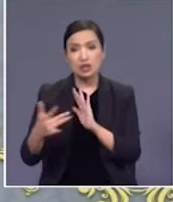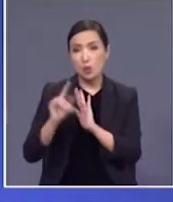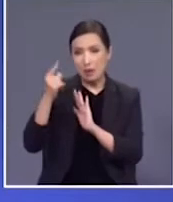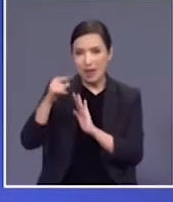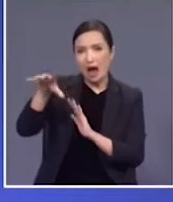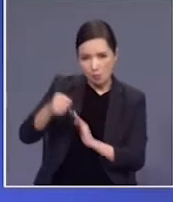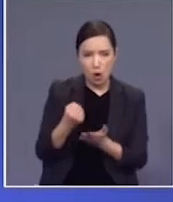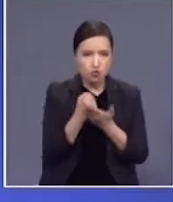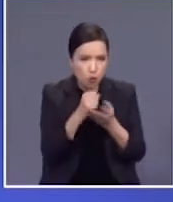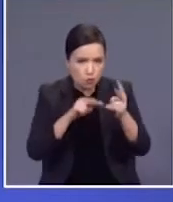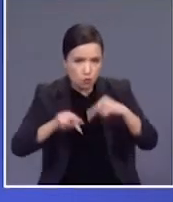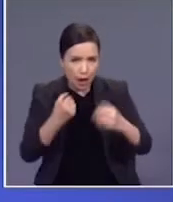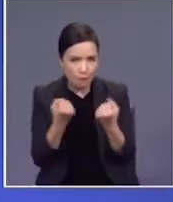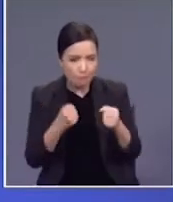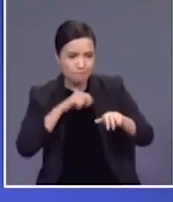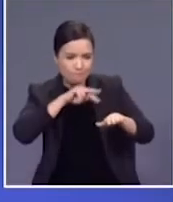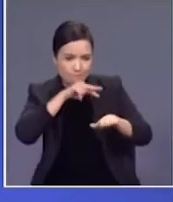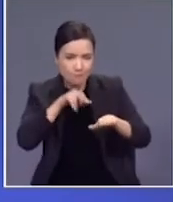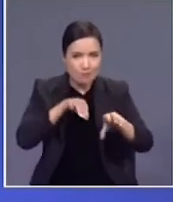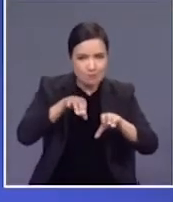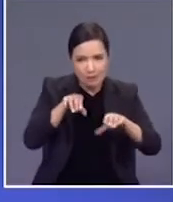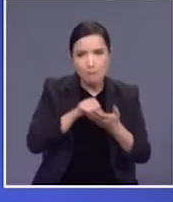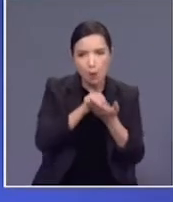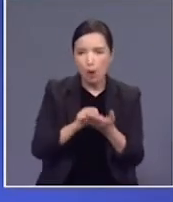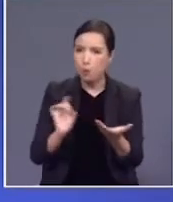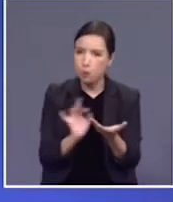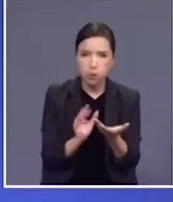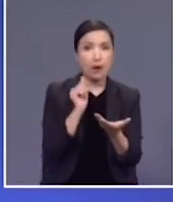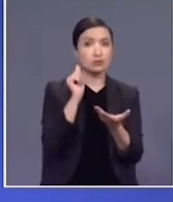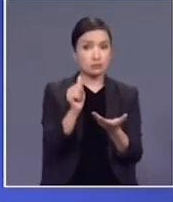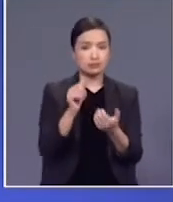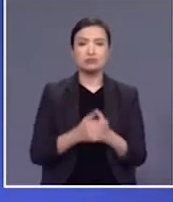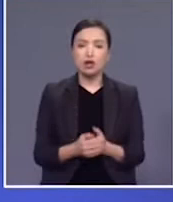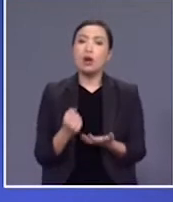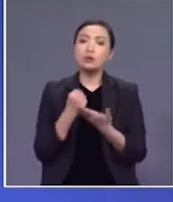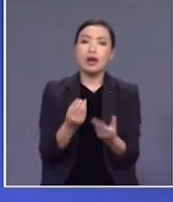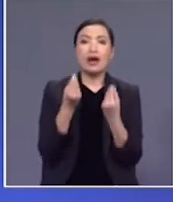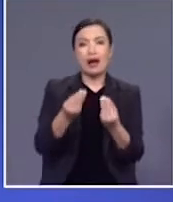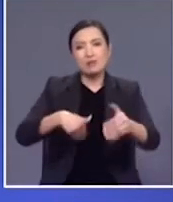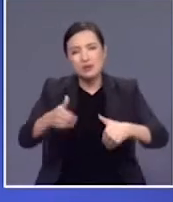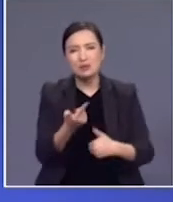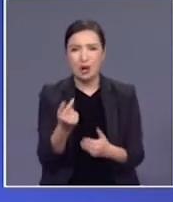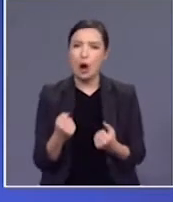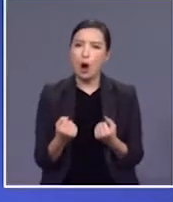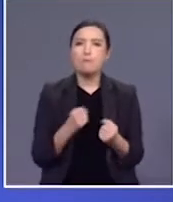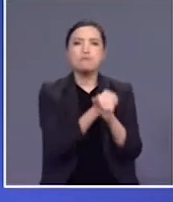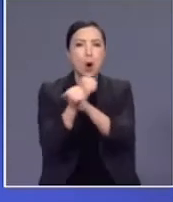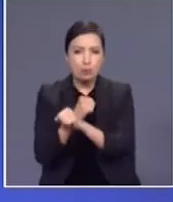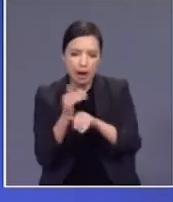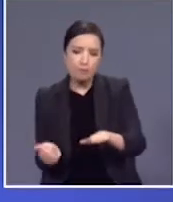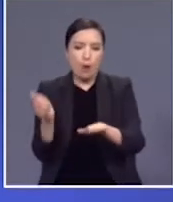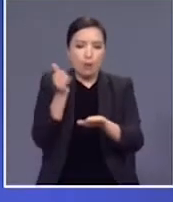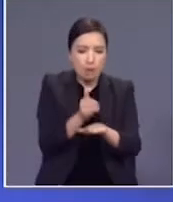คุมกำกับดูแลและบริหารบริการอย่างมีประสิทธิภาพเพื่ออำนวยความสะดวกให้มีความปลอดภัยในการใช้บริการ